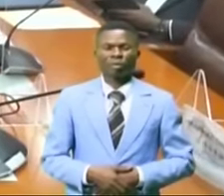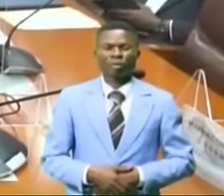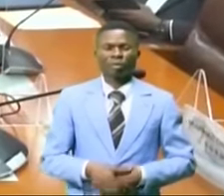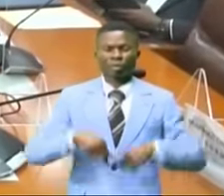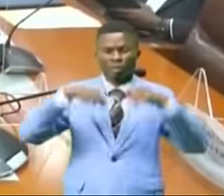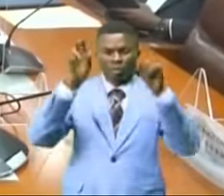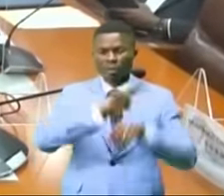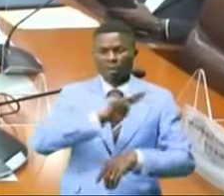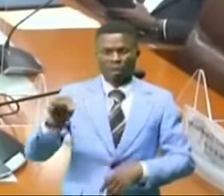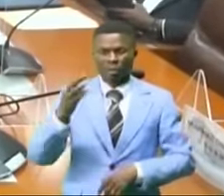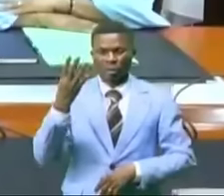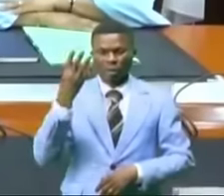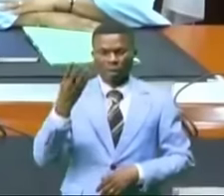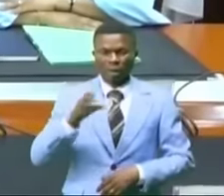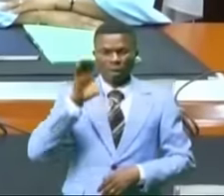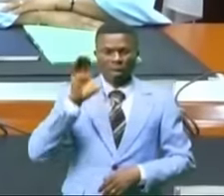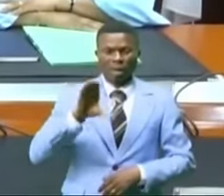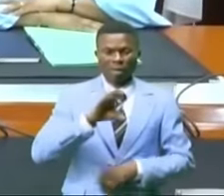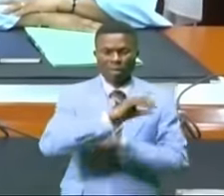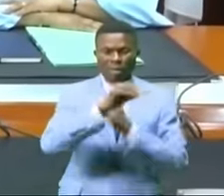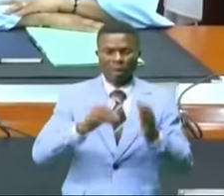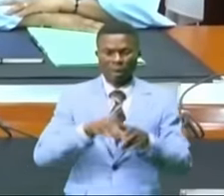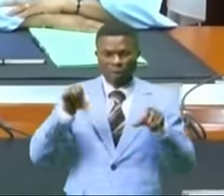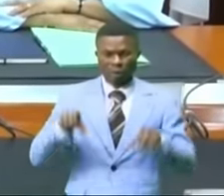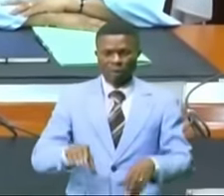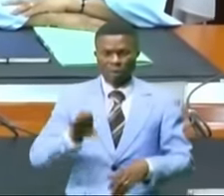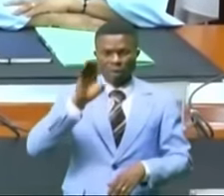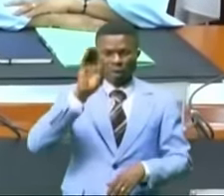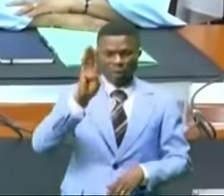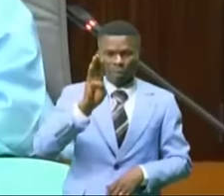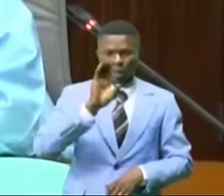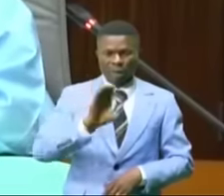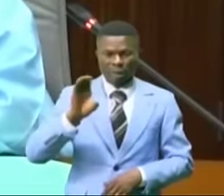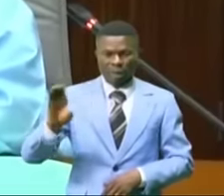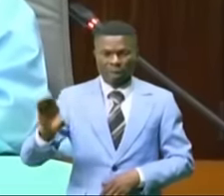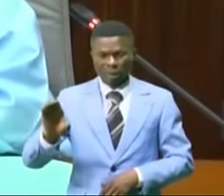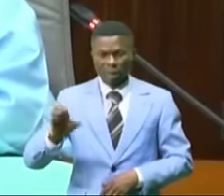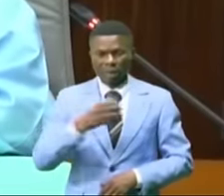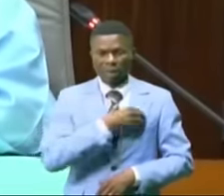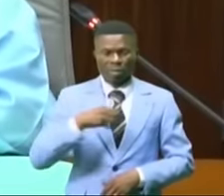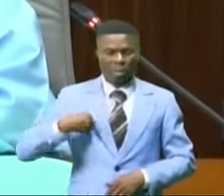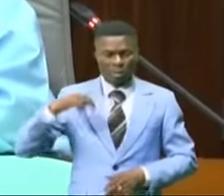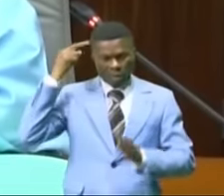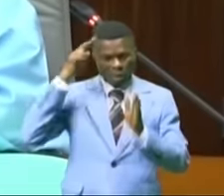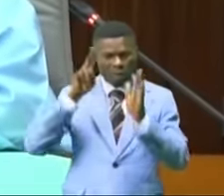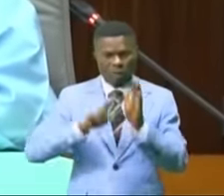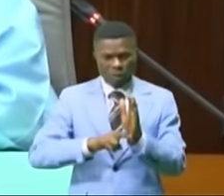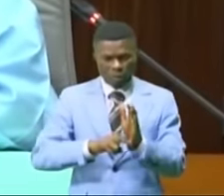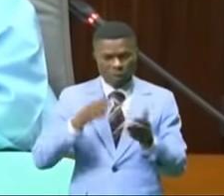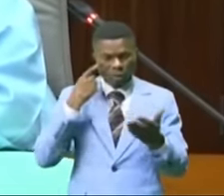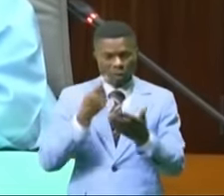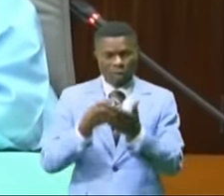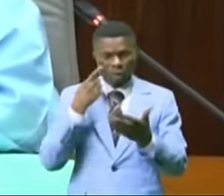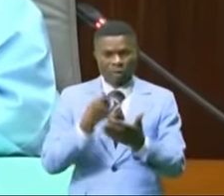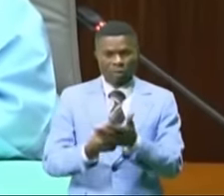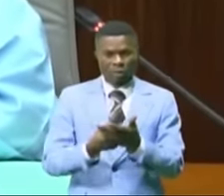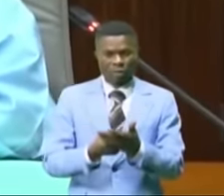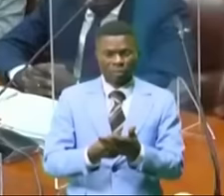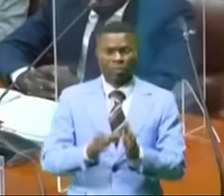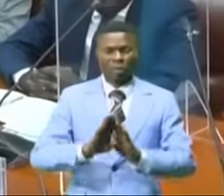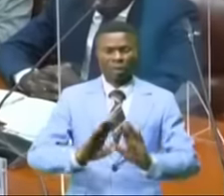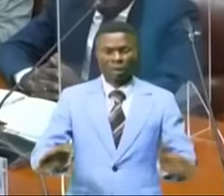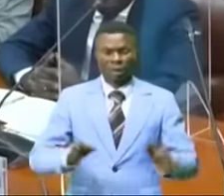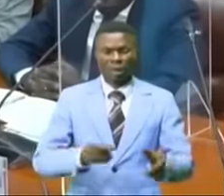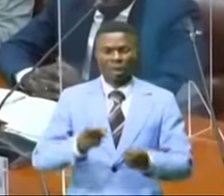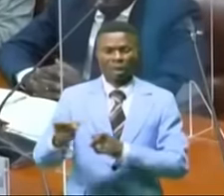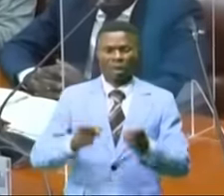L'année 2024 à la Banque centrale du Congo, pilotée par Madame le gouverneur Malangu Kabedimbui, sera marquée par des performances dans la